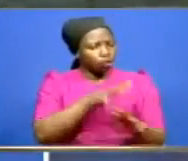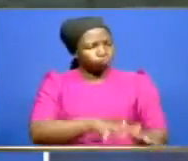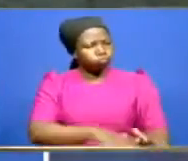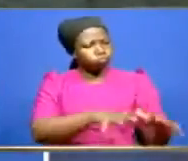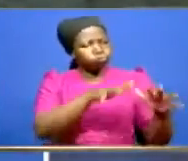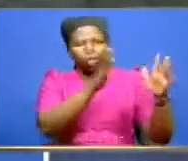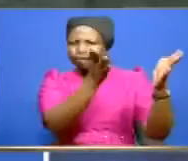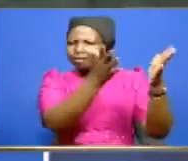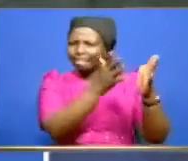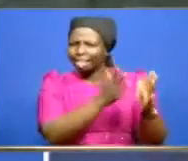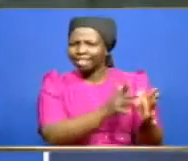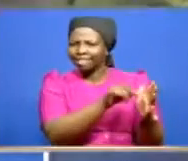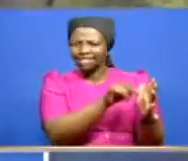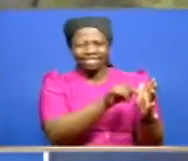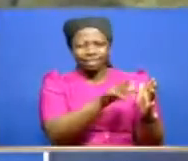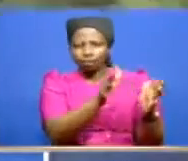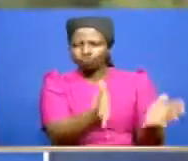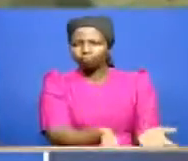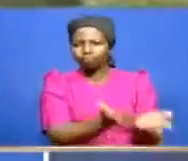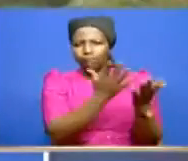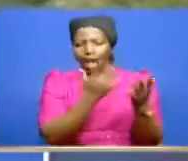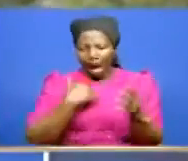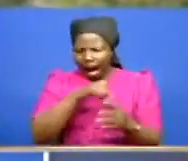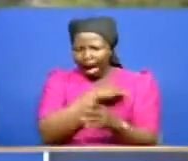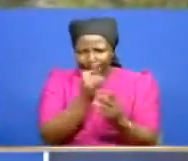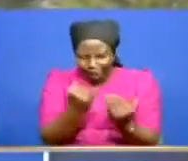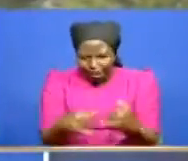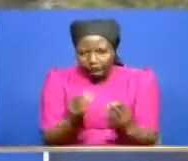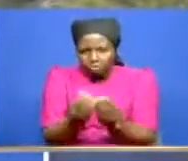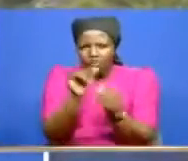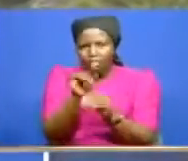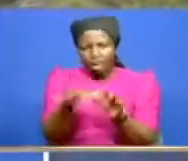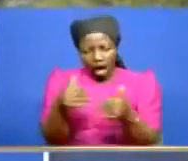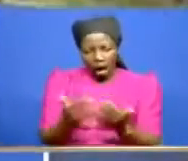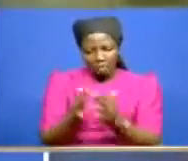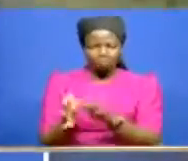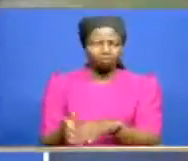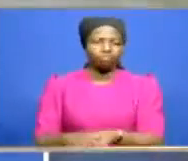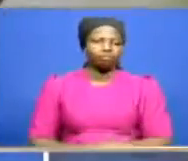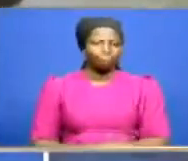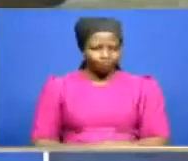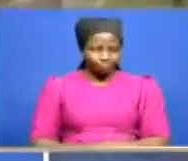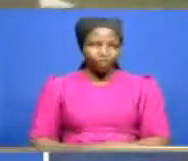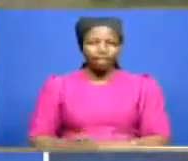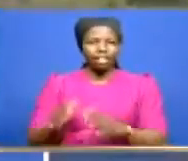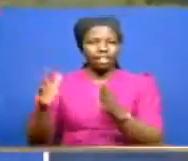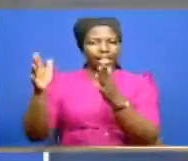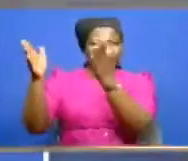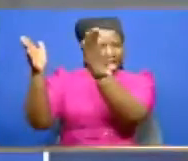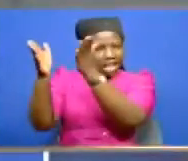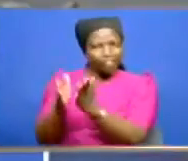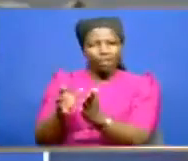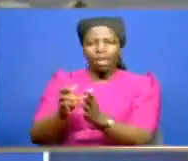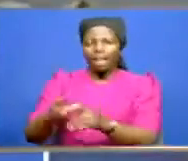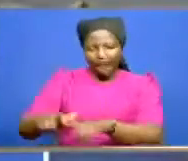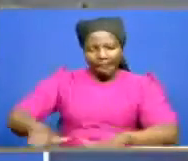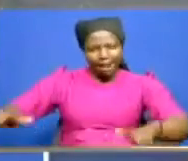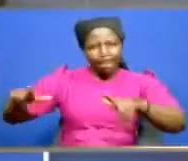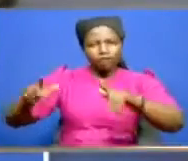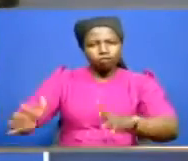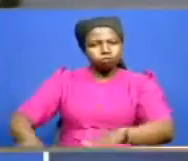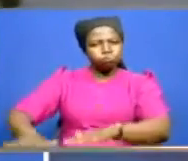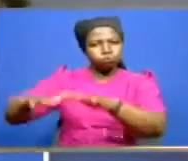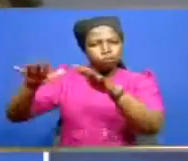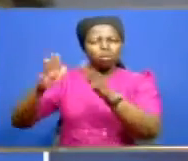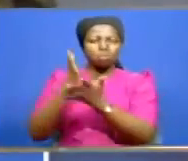What has been our response? Ongezeko la viwango vya maji kwenye maziwa ya eneo la Rift Valley tayari yamesababisha mzozo wa